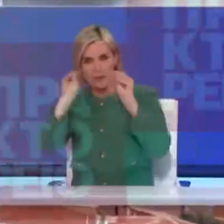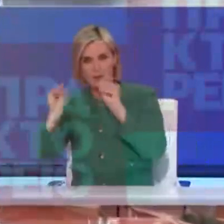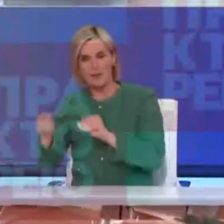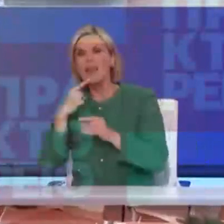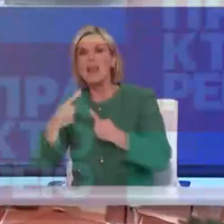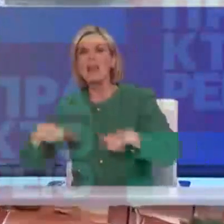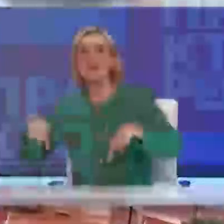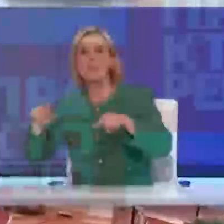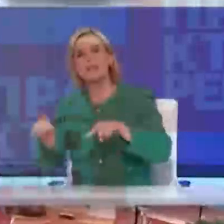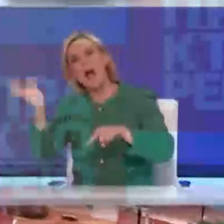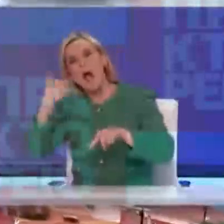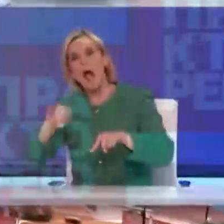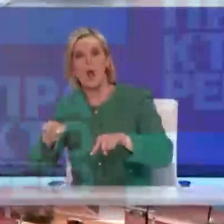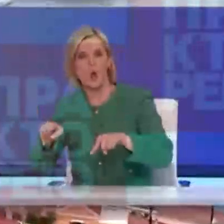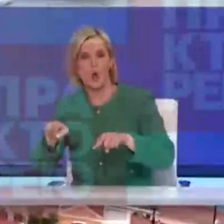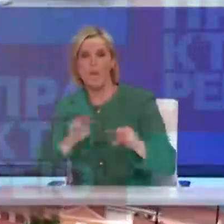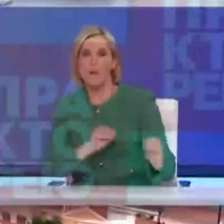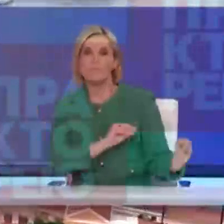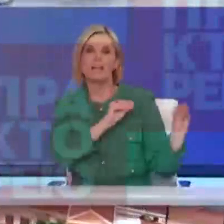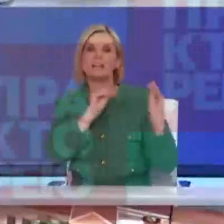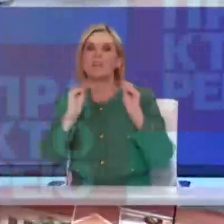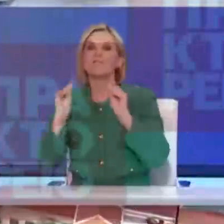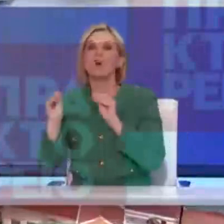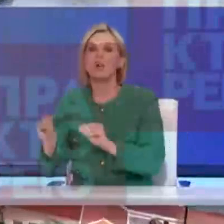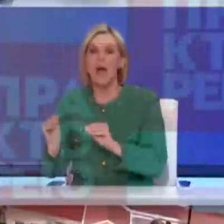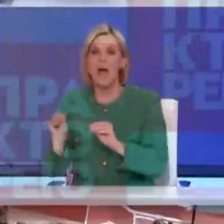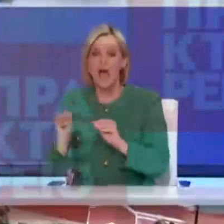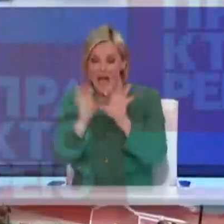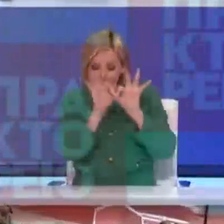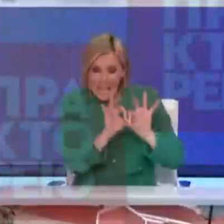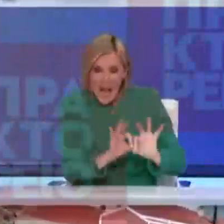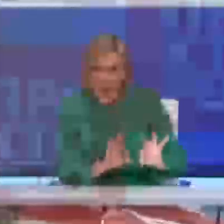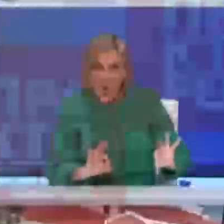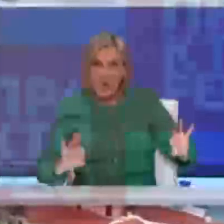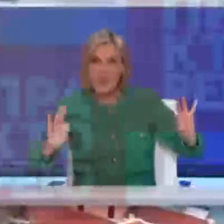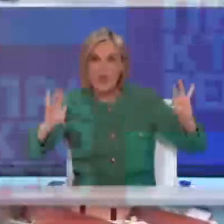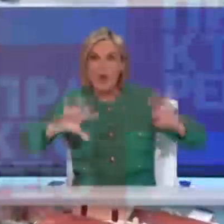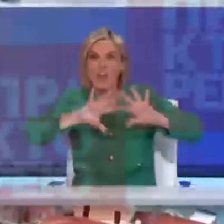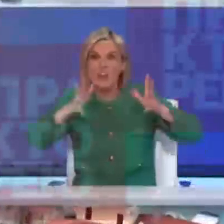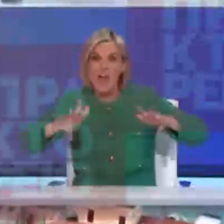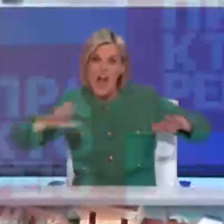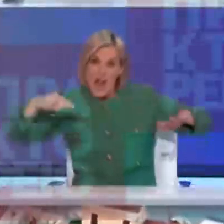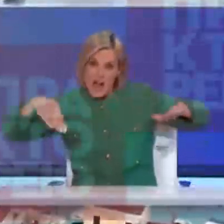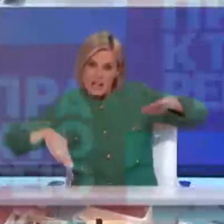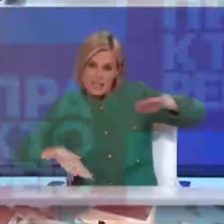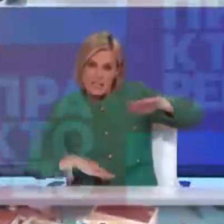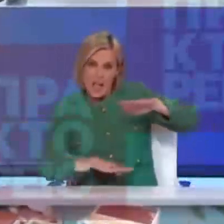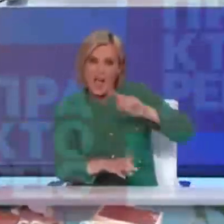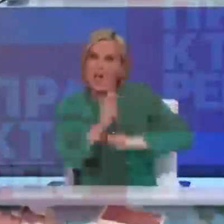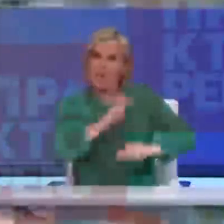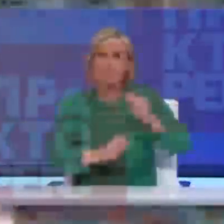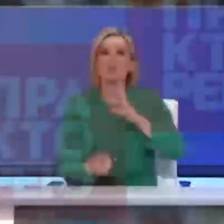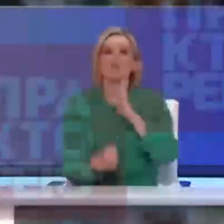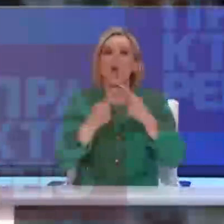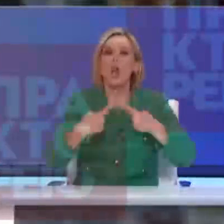με τη σχετική μεταφορά του καλωδίου του ΒΔΕ, έτσι ώστε να μπορέσει το νέο λιμάνι να